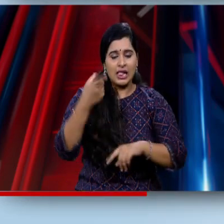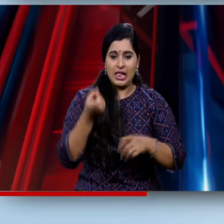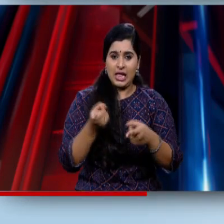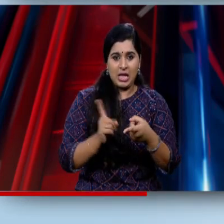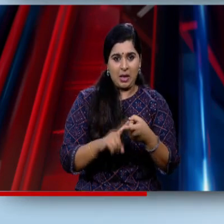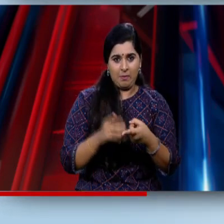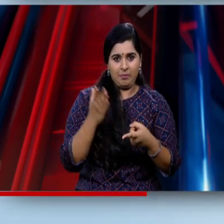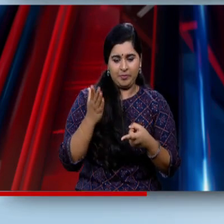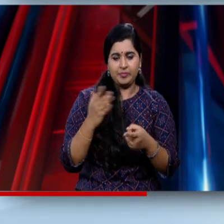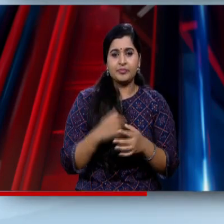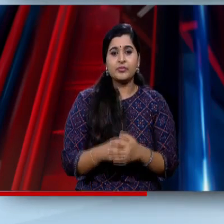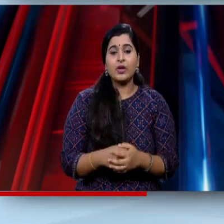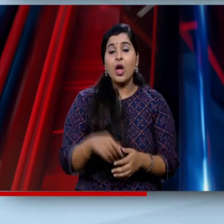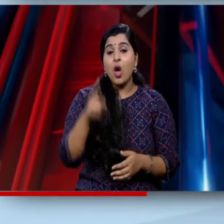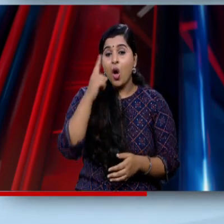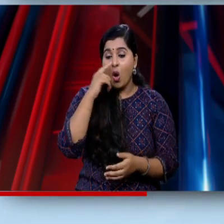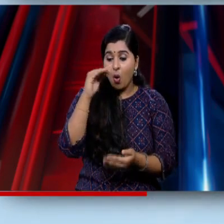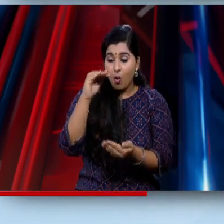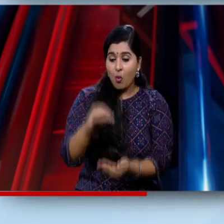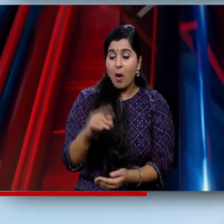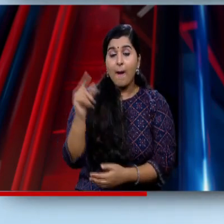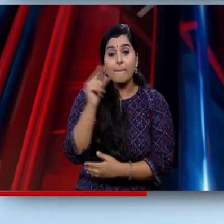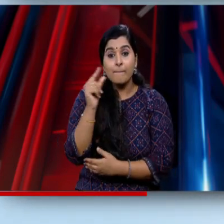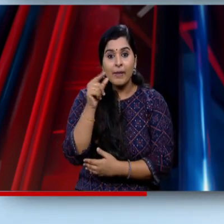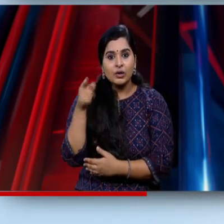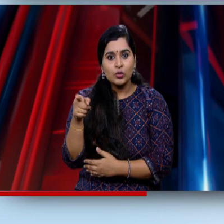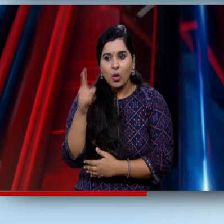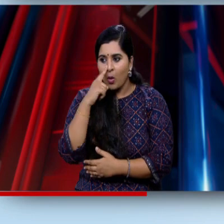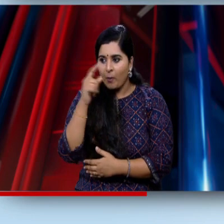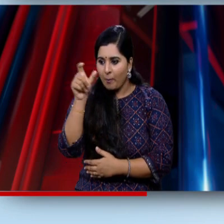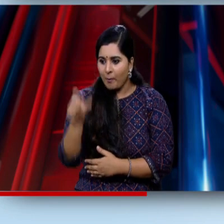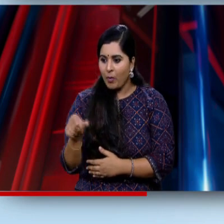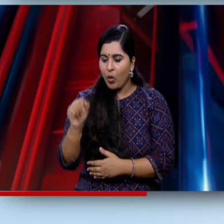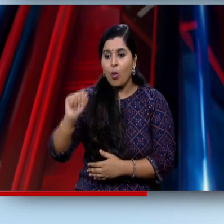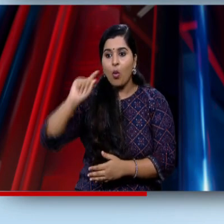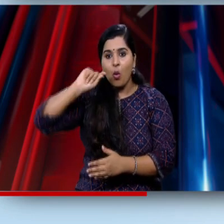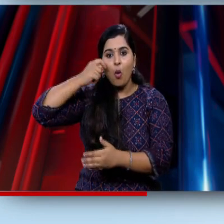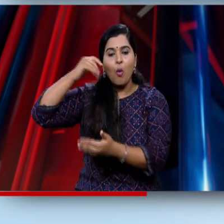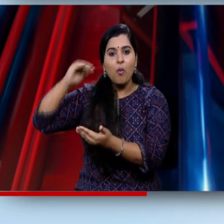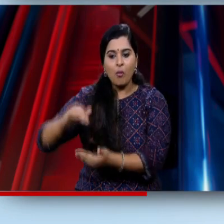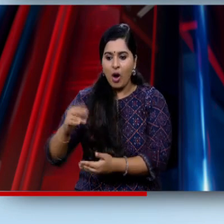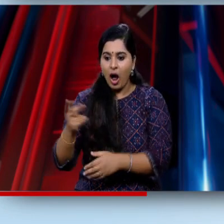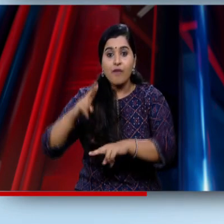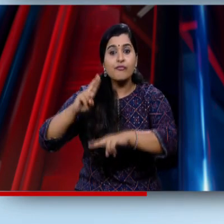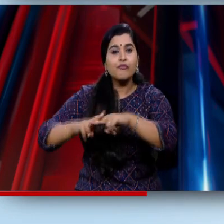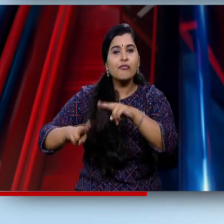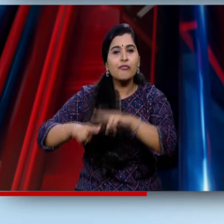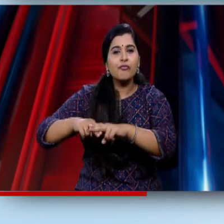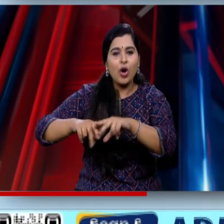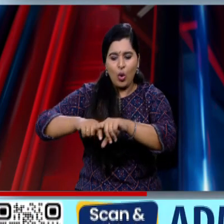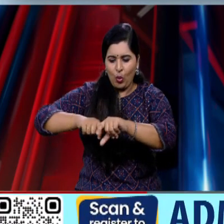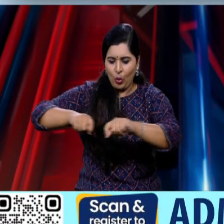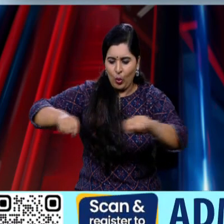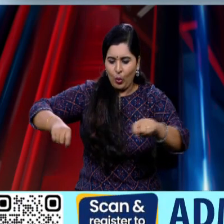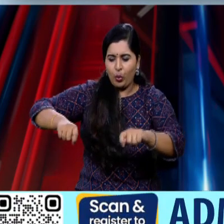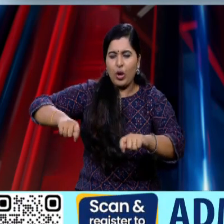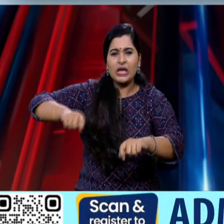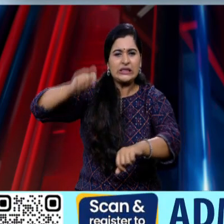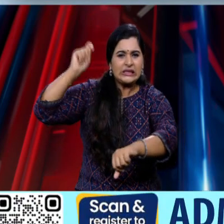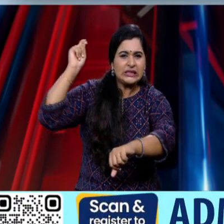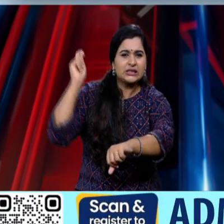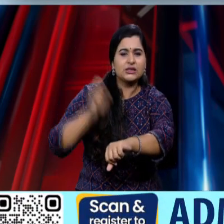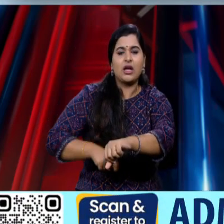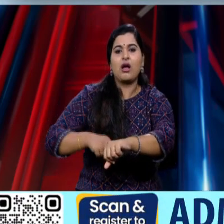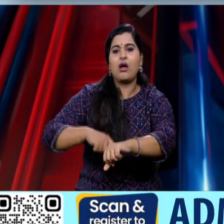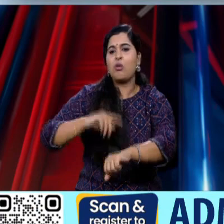ഈ കുട്ടിയുടെ ബന്ധുവായ സ്ത്രീയും ഇവരുടെ മകനും ചേർന്ന് കുട്ടിയെ ഇരുമ്പ് പഴുപ്പിച്ച് പൊള്ളിക്കുകയും അടിക്കുകയും ചെയ്തു എന്നാണ്